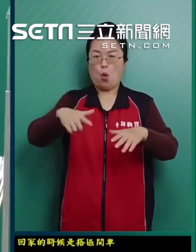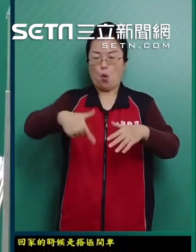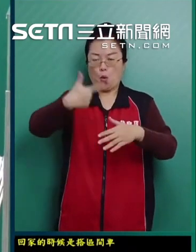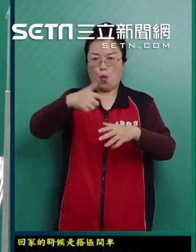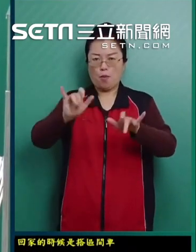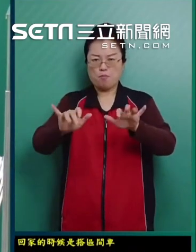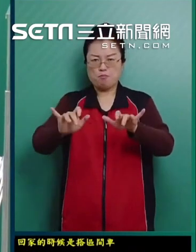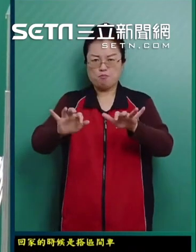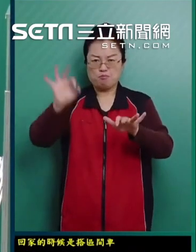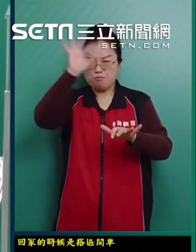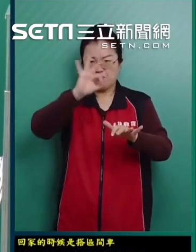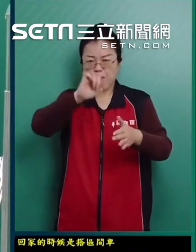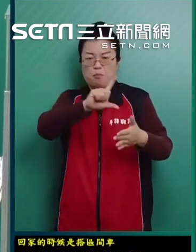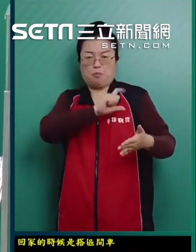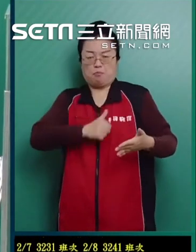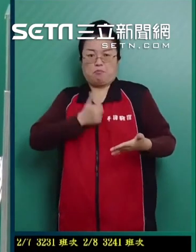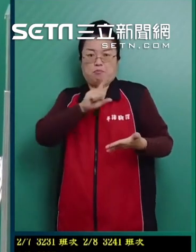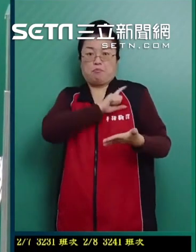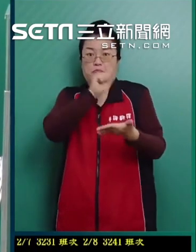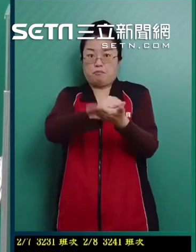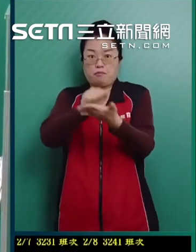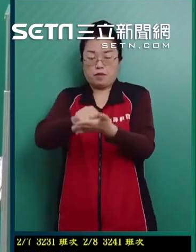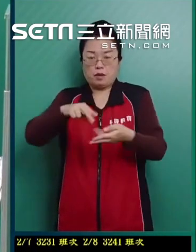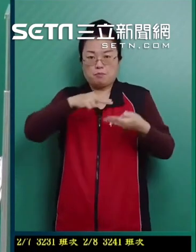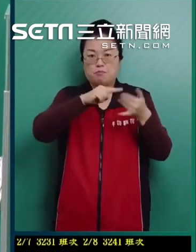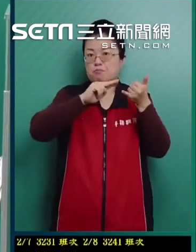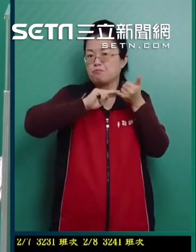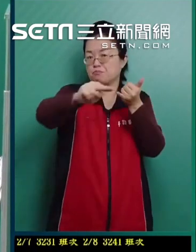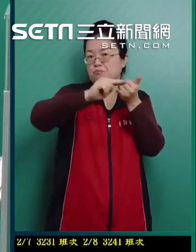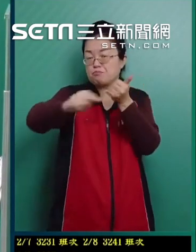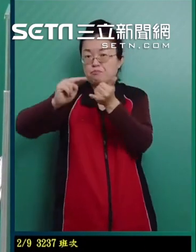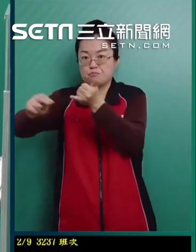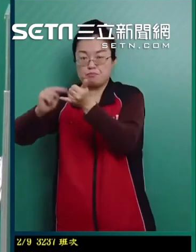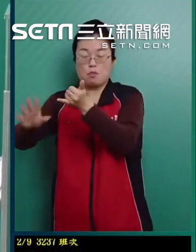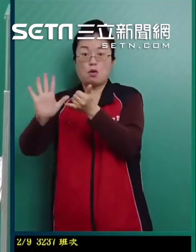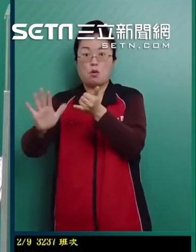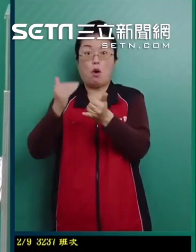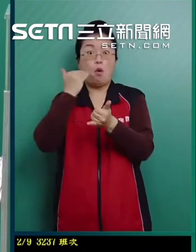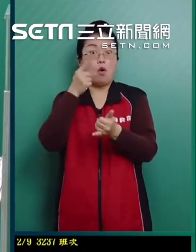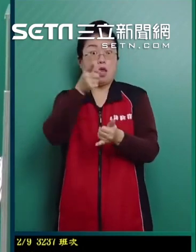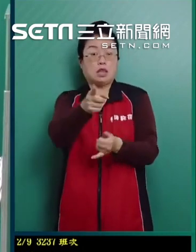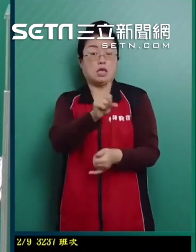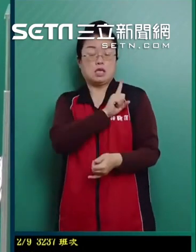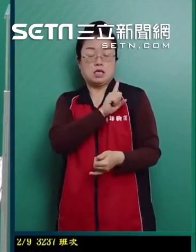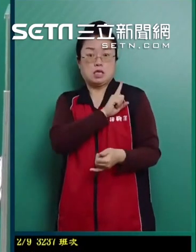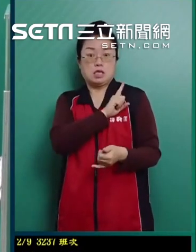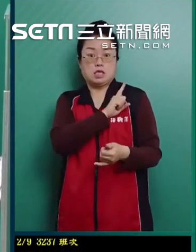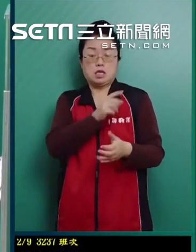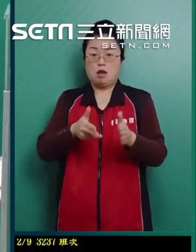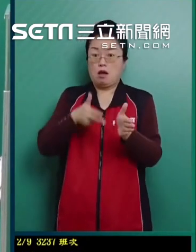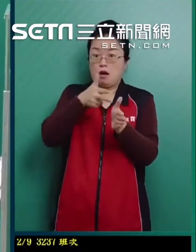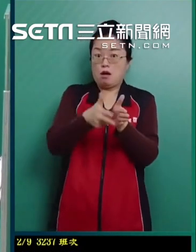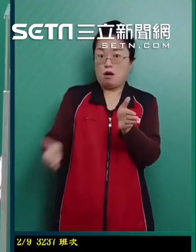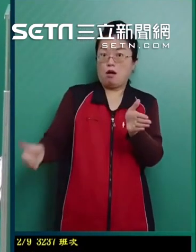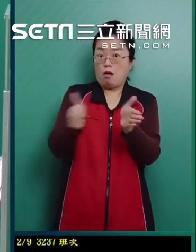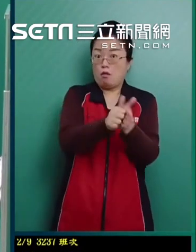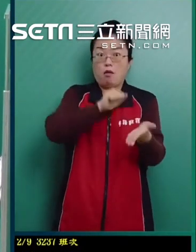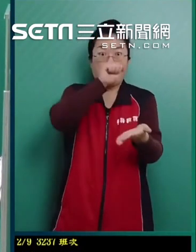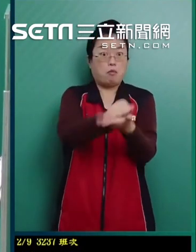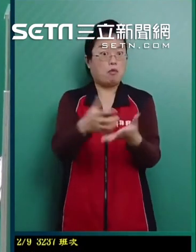做简讯的发放。那如果你们自己没有做落实十连制，你在这个时间点是同框